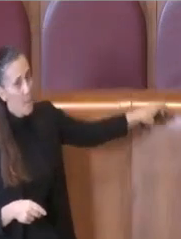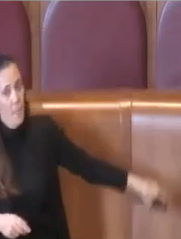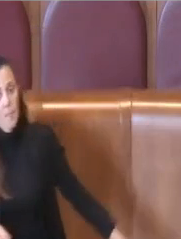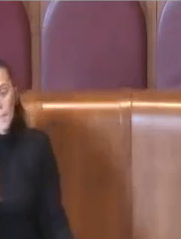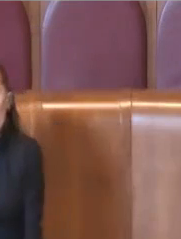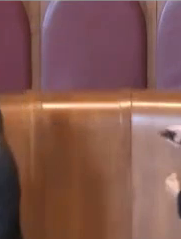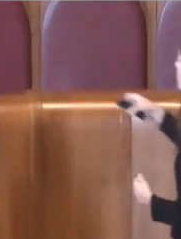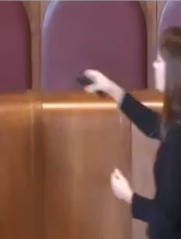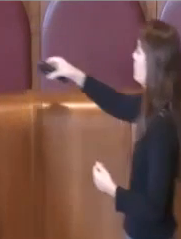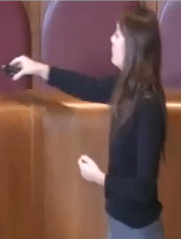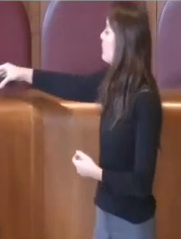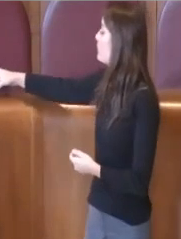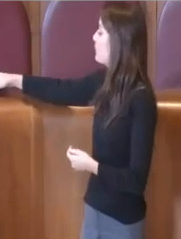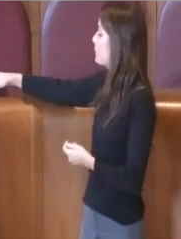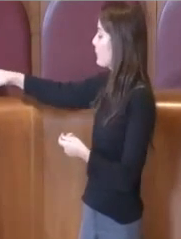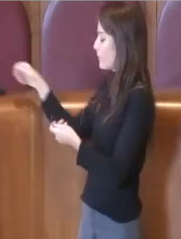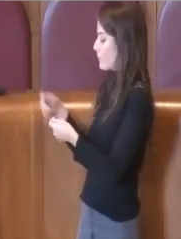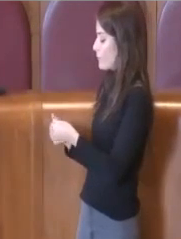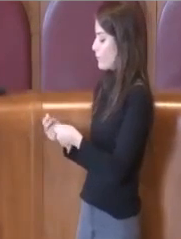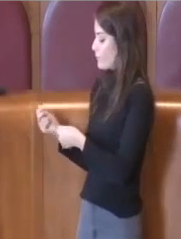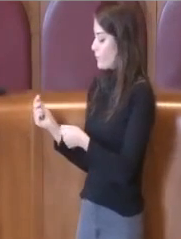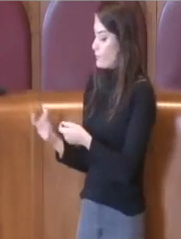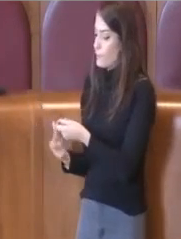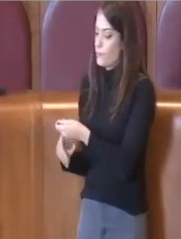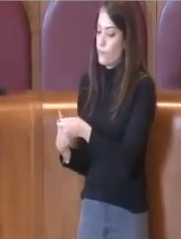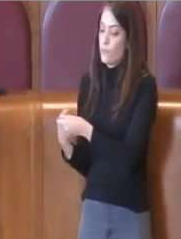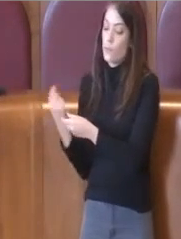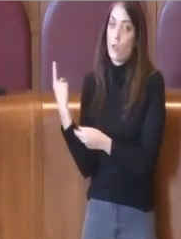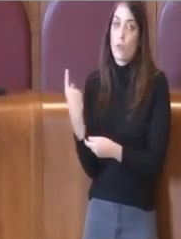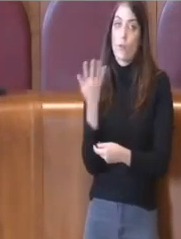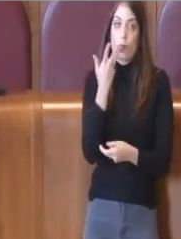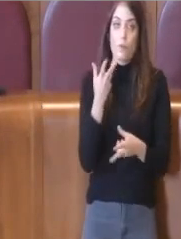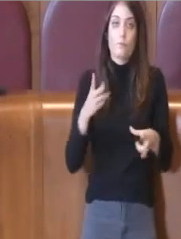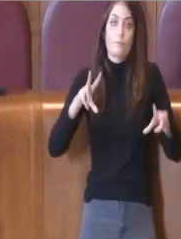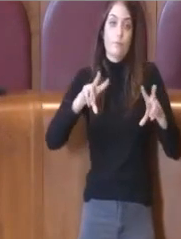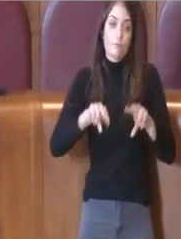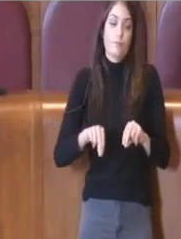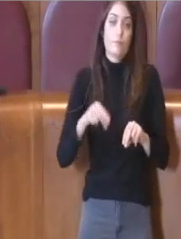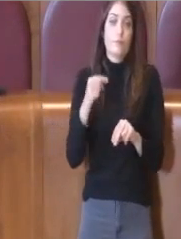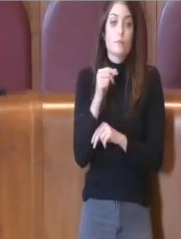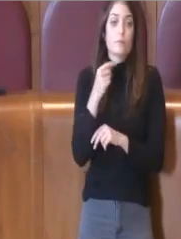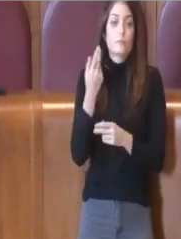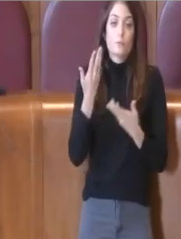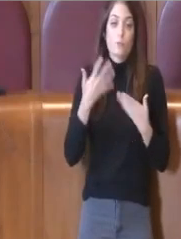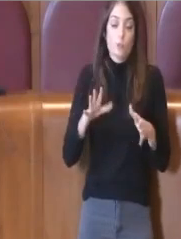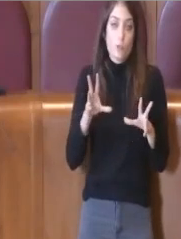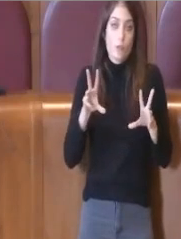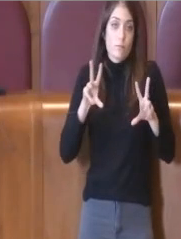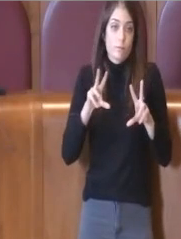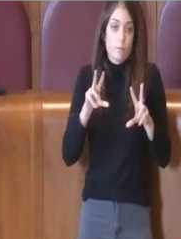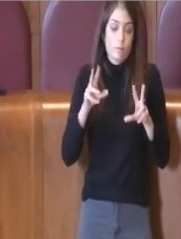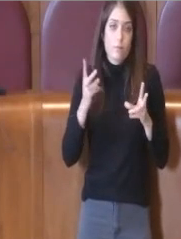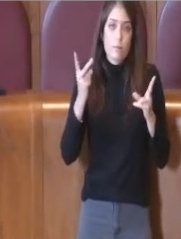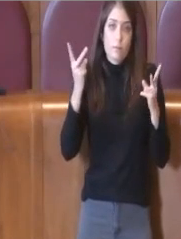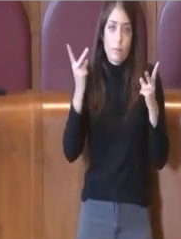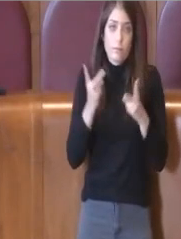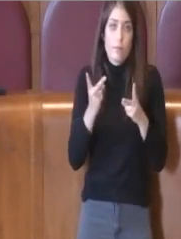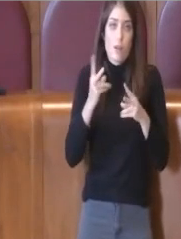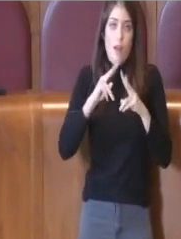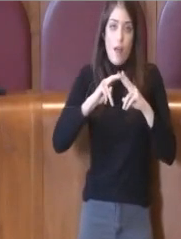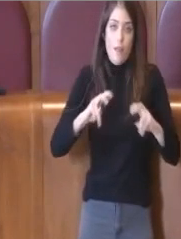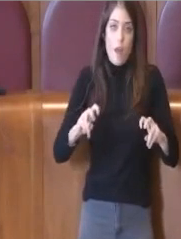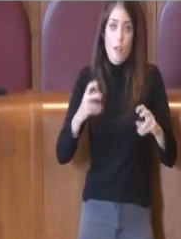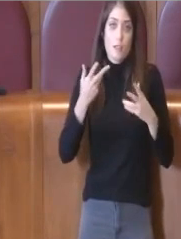e intervengo diciamo, ribadendo quella che è stata, in parte ribadendo quella che è stata la nostra